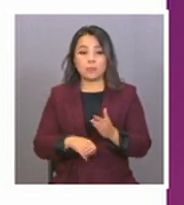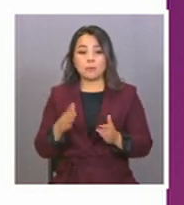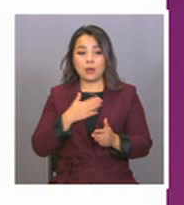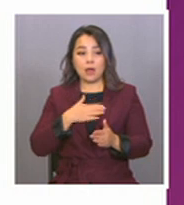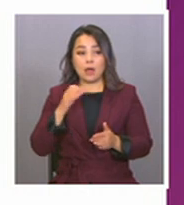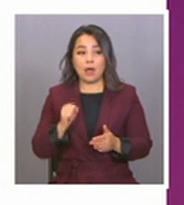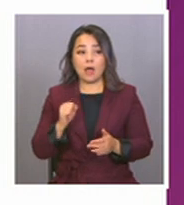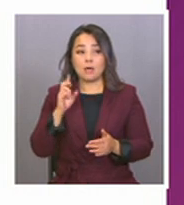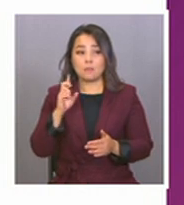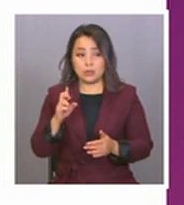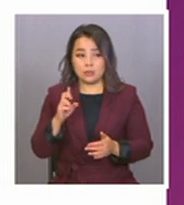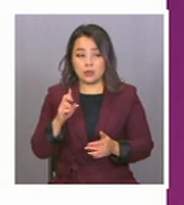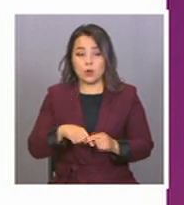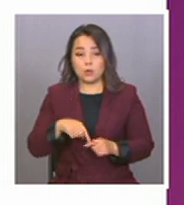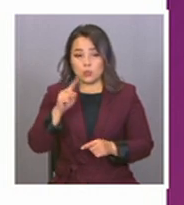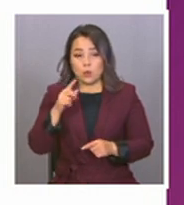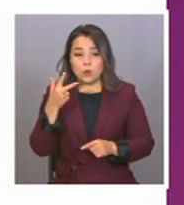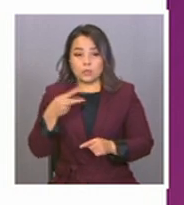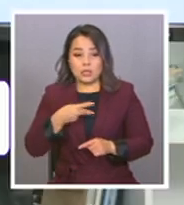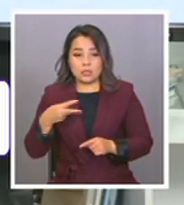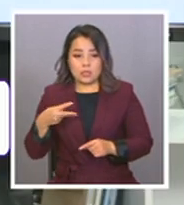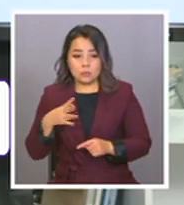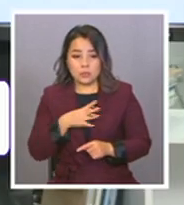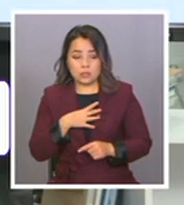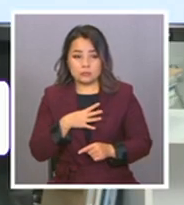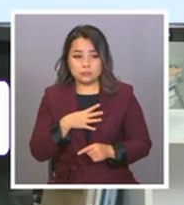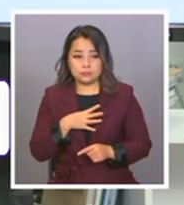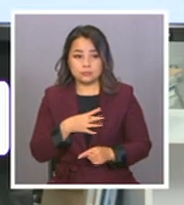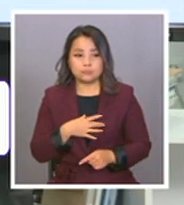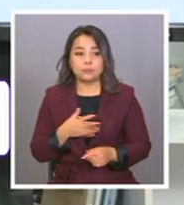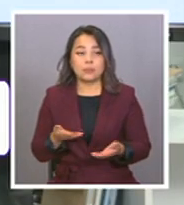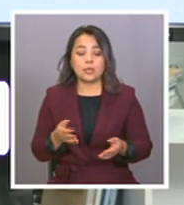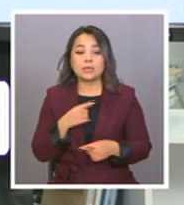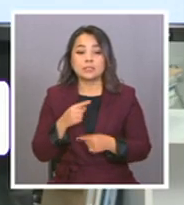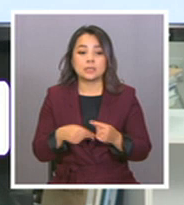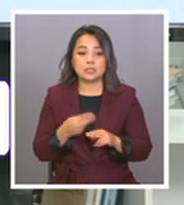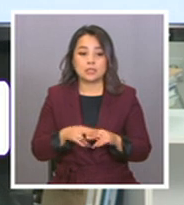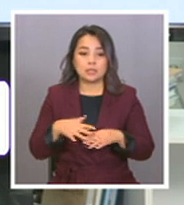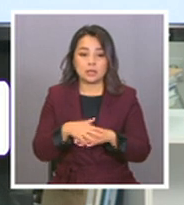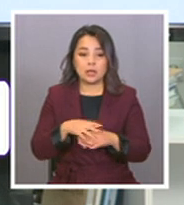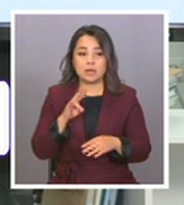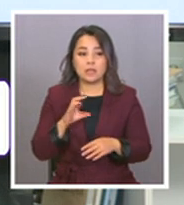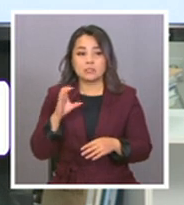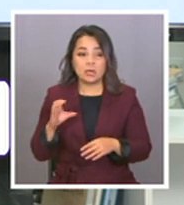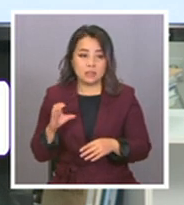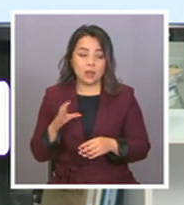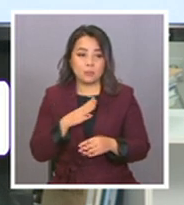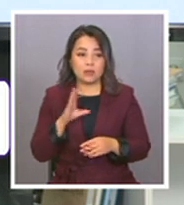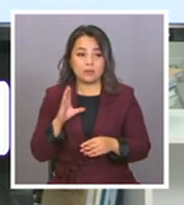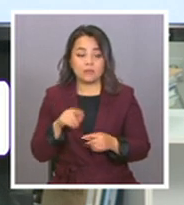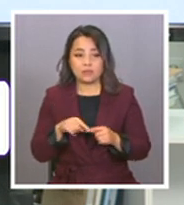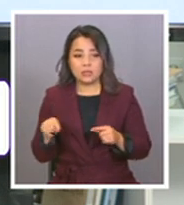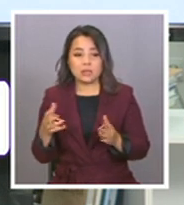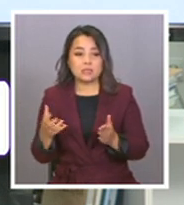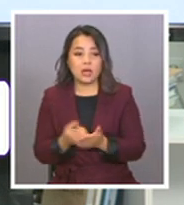АБ векторының ұзындығы 3-ке тең болған еді. Келесі, балалар, біз NC векторын табу керекпіз.